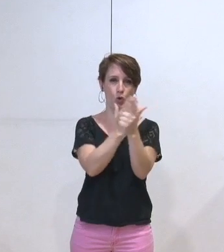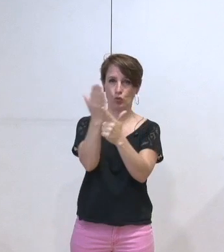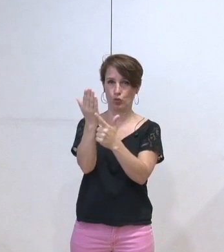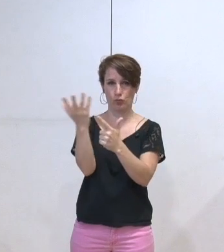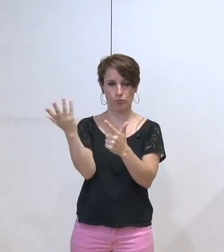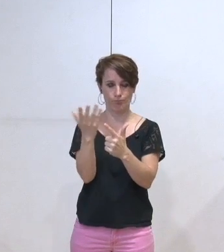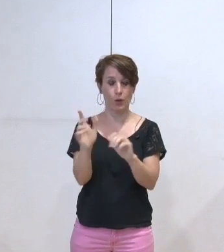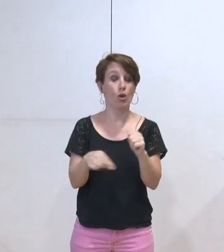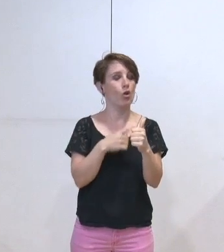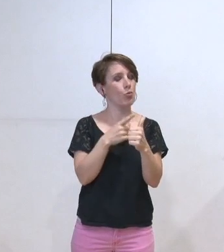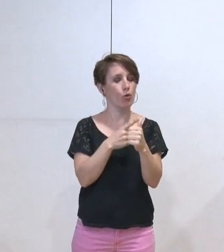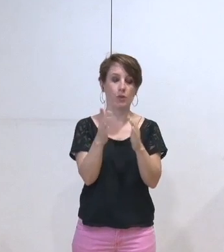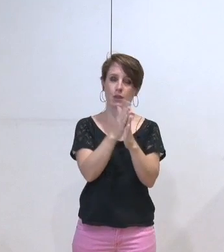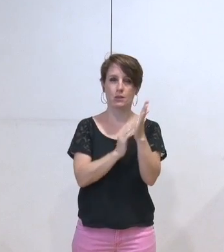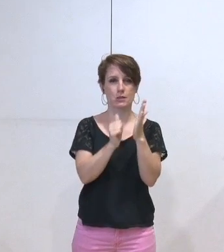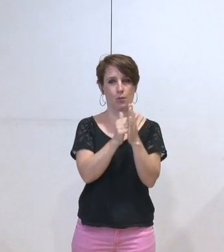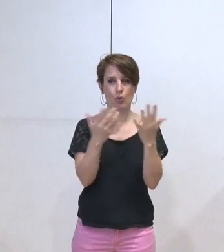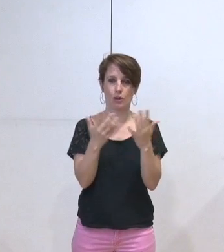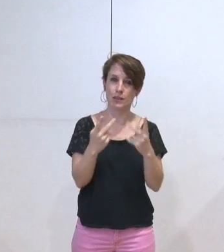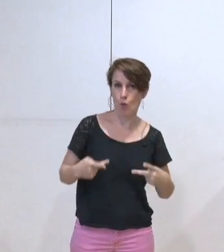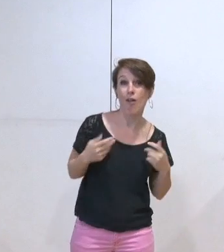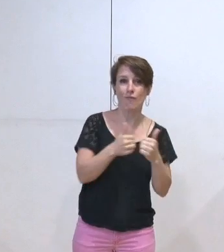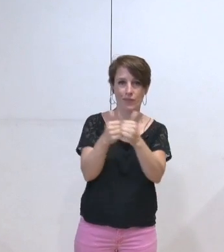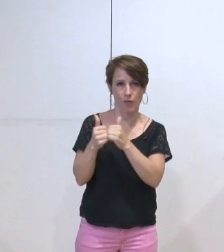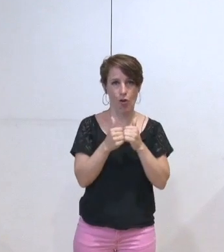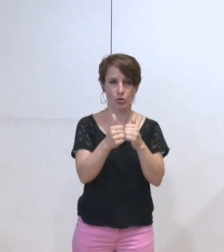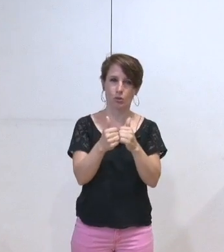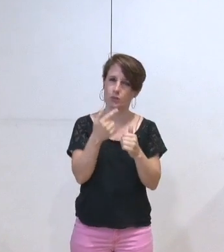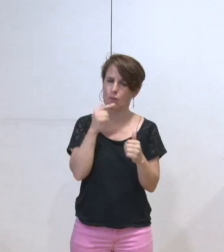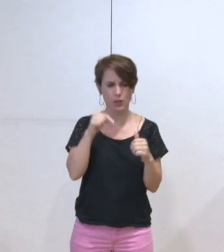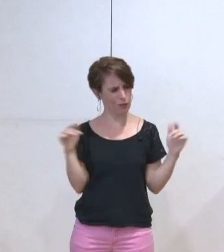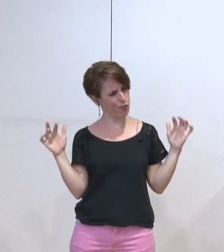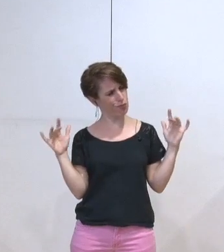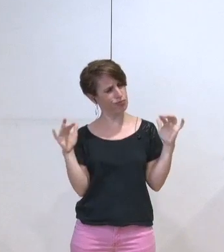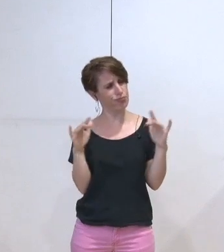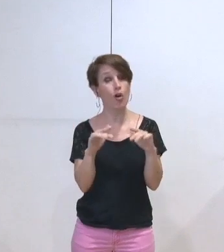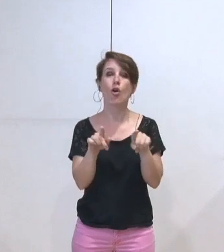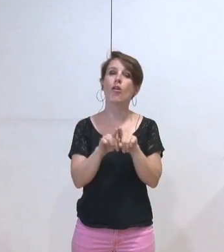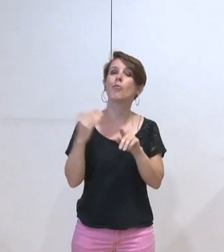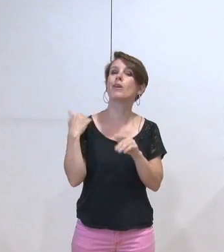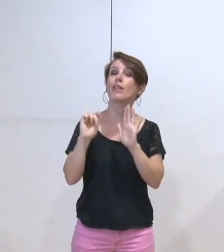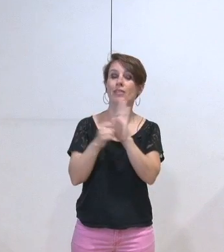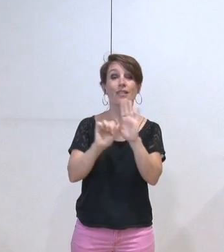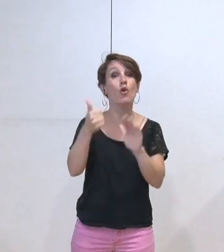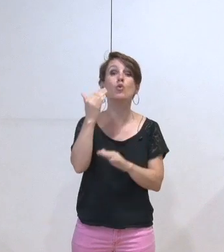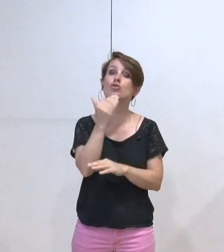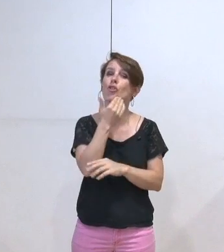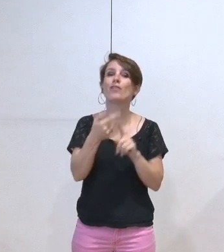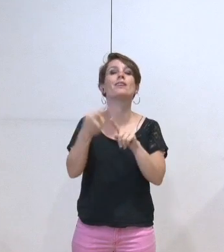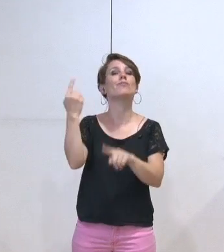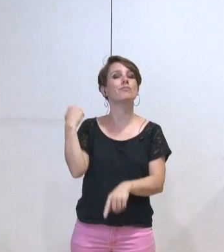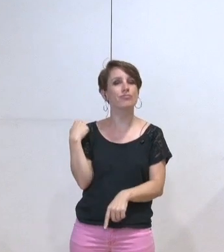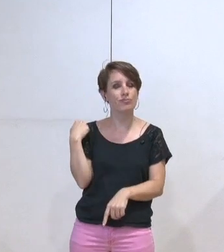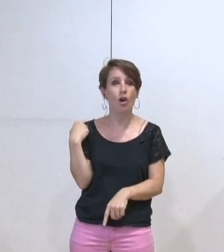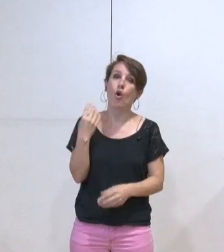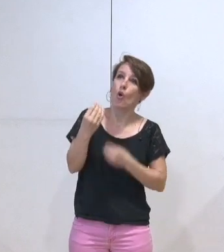c'est souvent commencer par se réunir comme le 11 janvier dernier c'est aussi vivre des événements joyeux ensemble comme pendant la